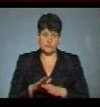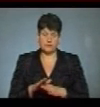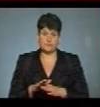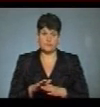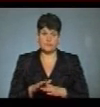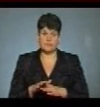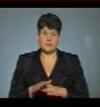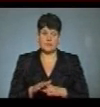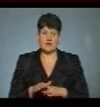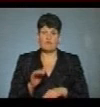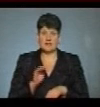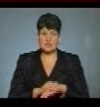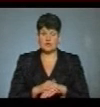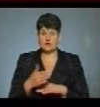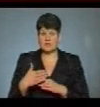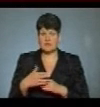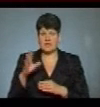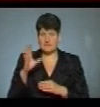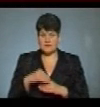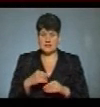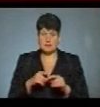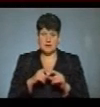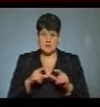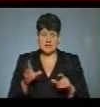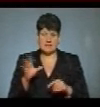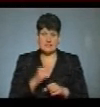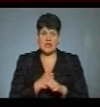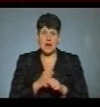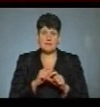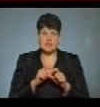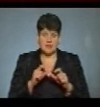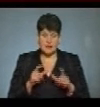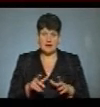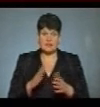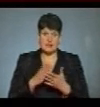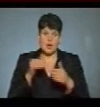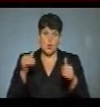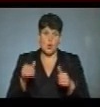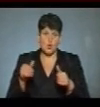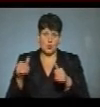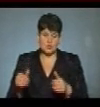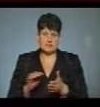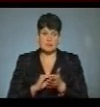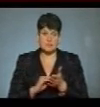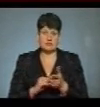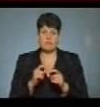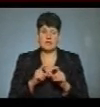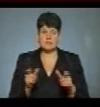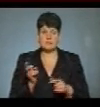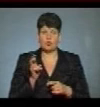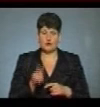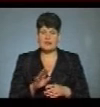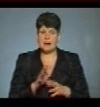фактично на дверях усіх магазинів в Тернополі, усіх аптек, висять оголошення, де пише, що в магазин заходити там не